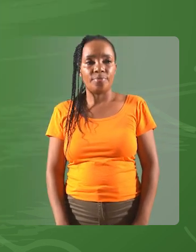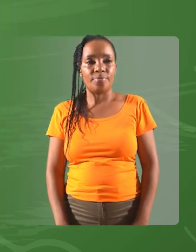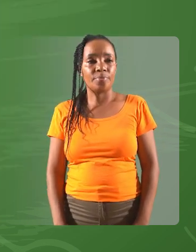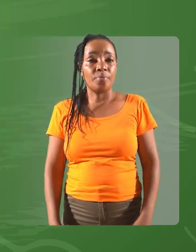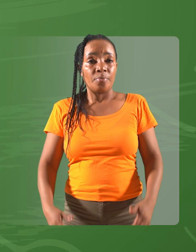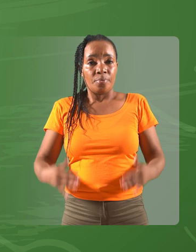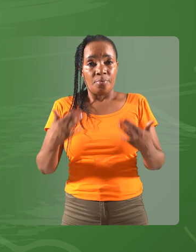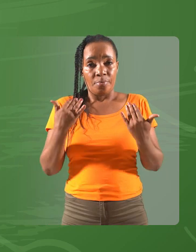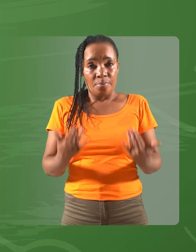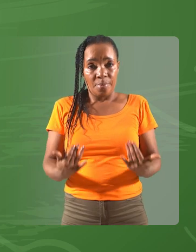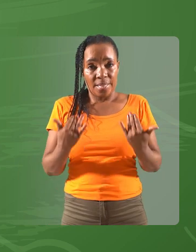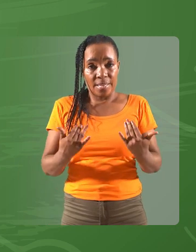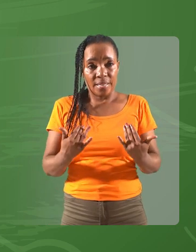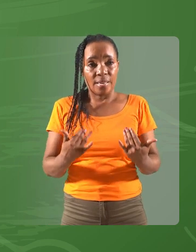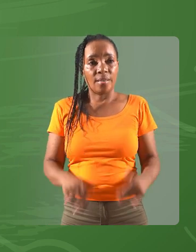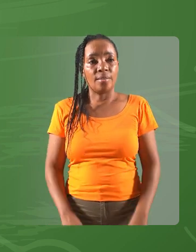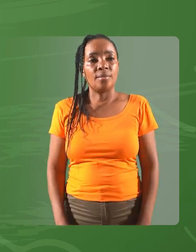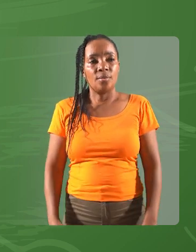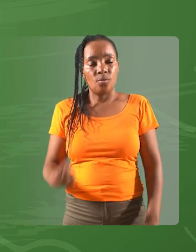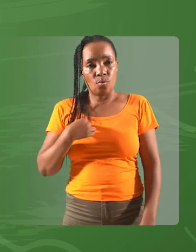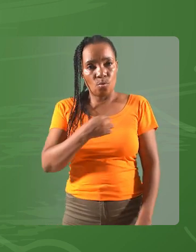Nous allons passer aux exercices.